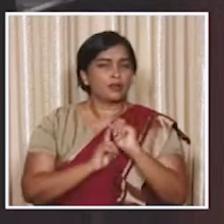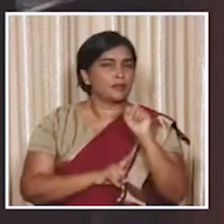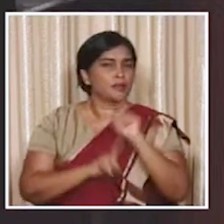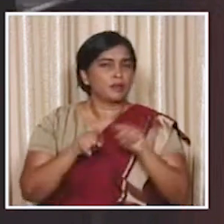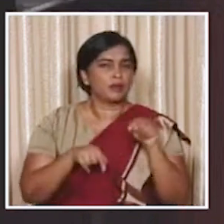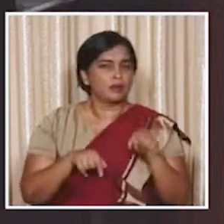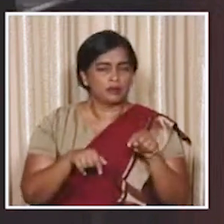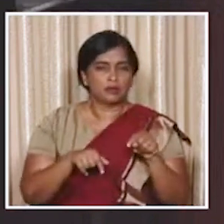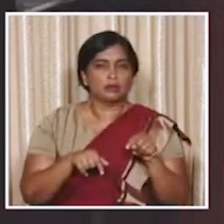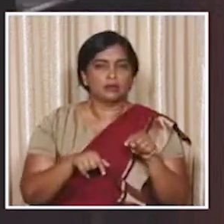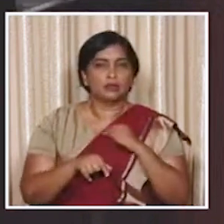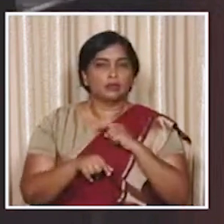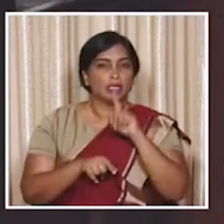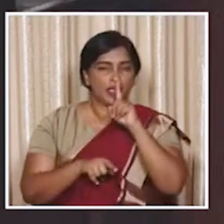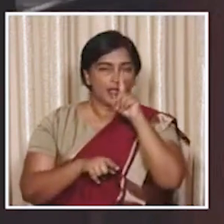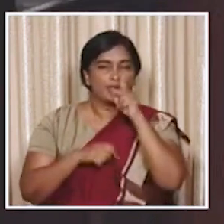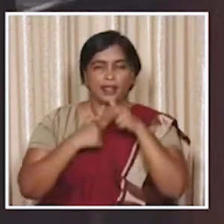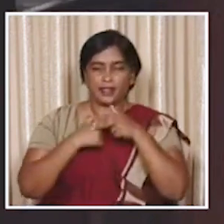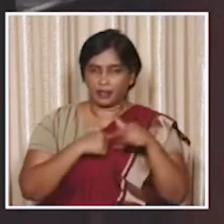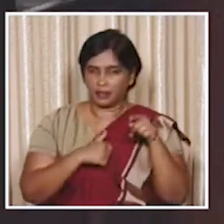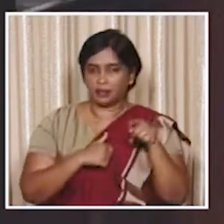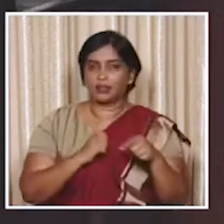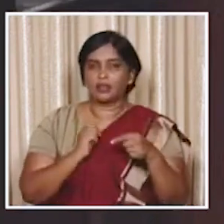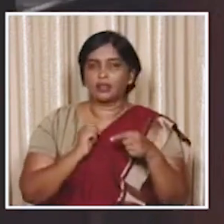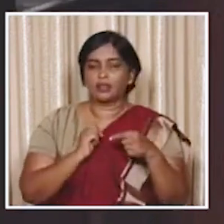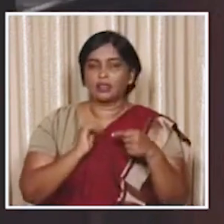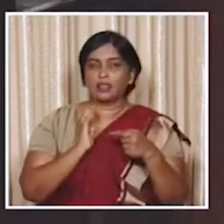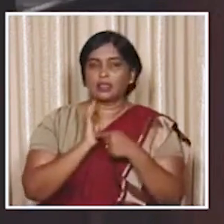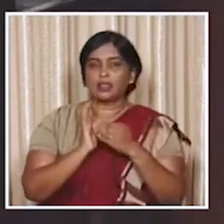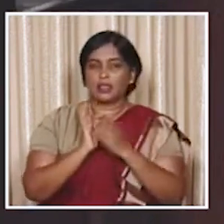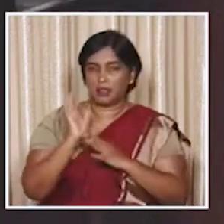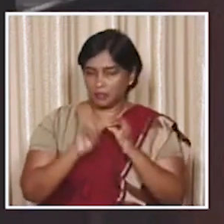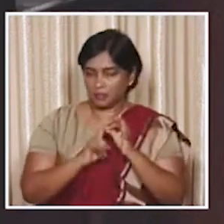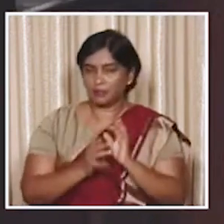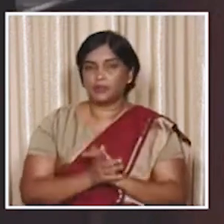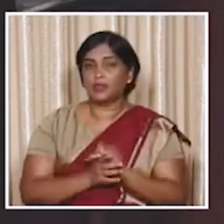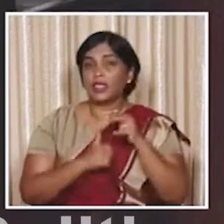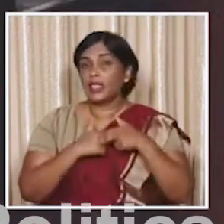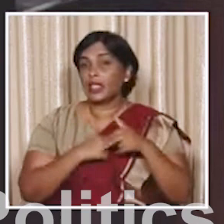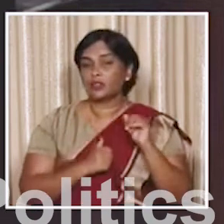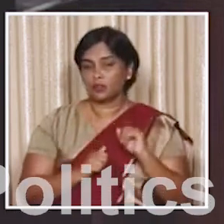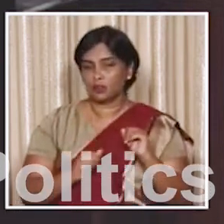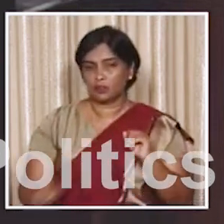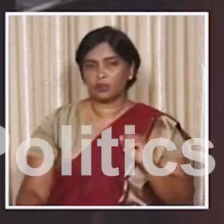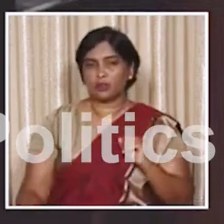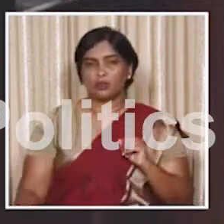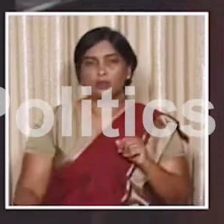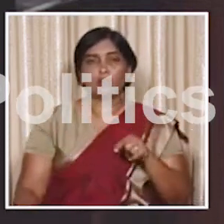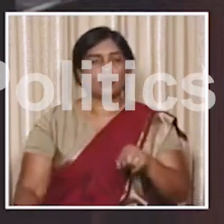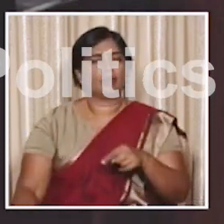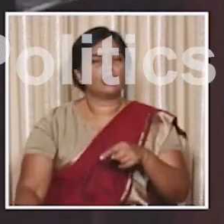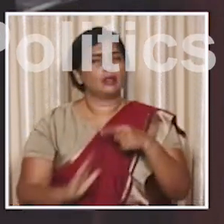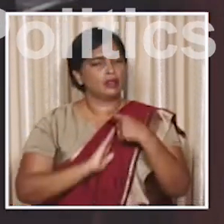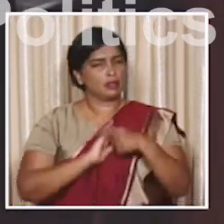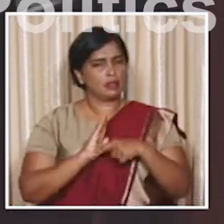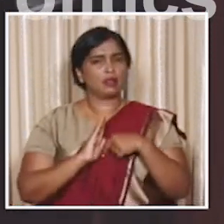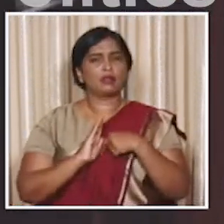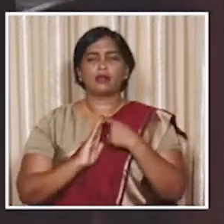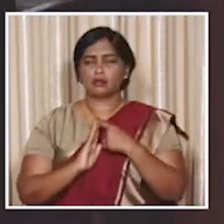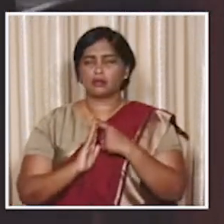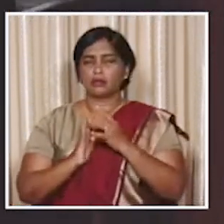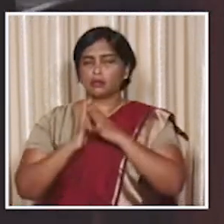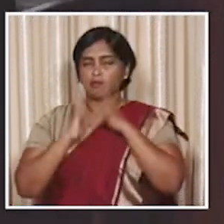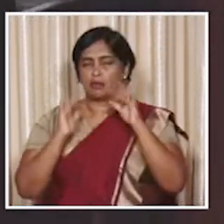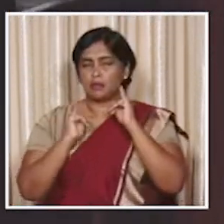තුළ? මම මේක කියන්නේ එක හේතුවක් මත. තිස්ස අත්නායක සහෝදර මන්ත්‍රීතුමනි. මොකද හේතුව? මේ රටේ මහා ලොකු